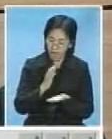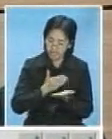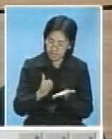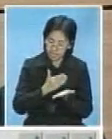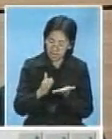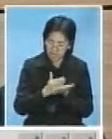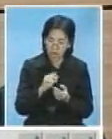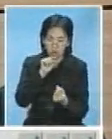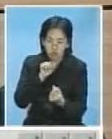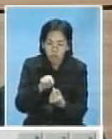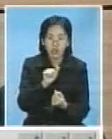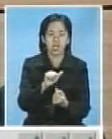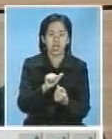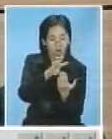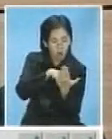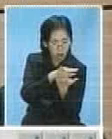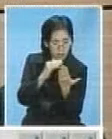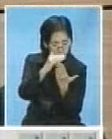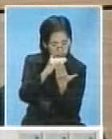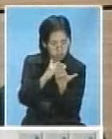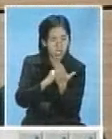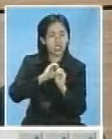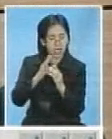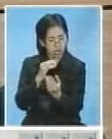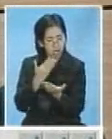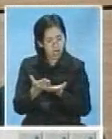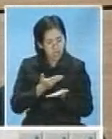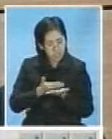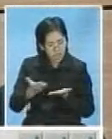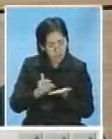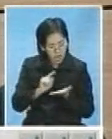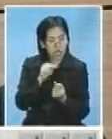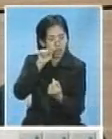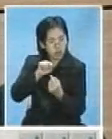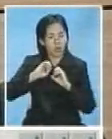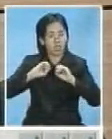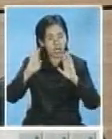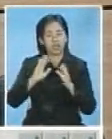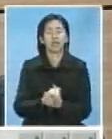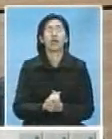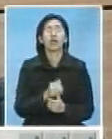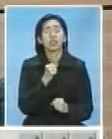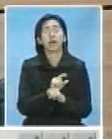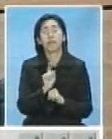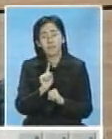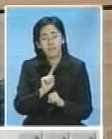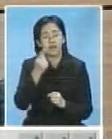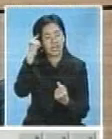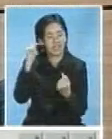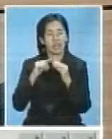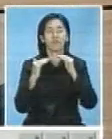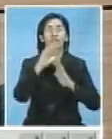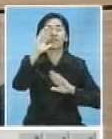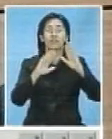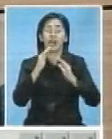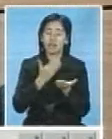ประมาณต้องมีทิศทางที่ชัดเจนนะคะว่ารัฐบาลต้องเป็นแบบอย่างท่านจะเน้นอะไรในทิศทางของประชาธิปไต